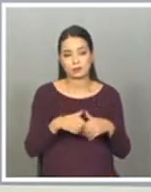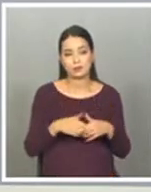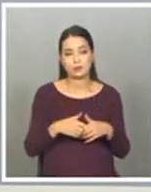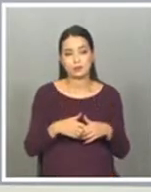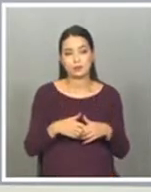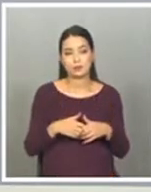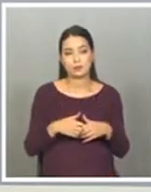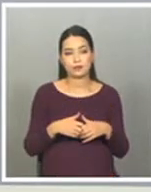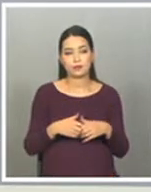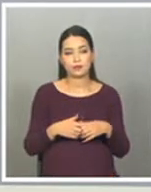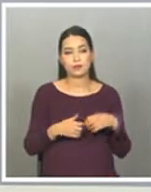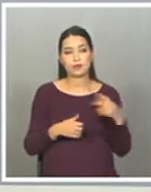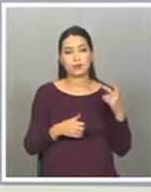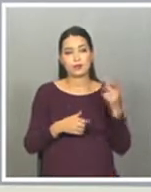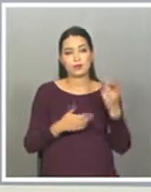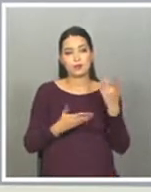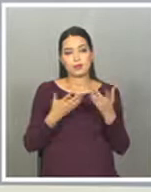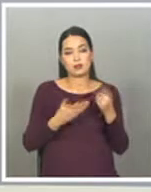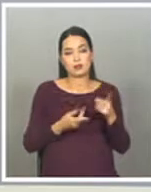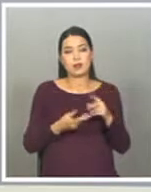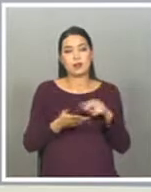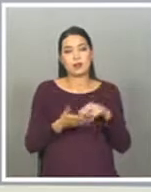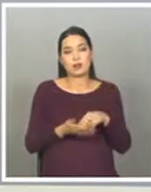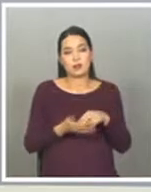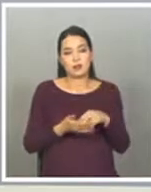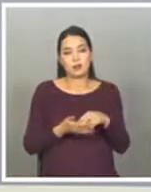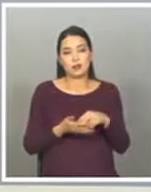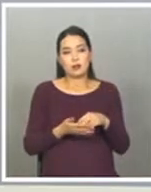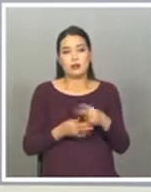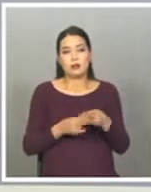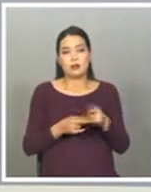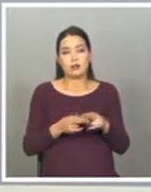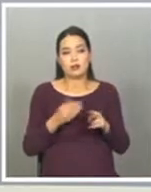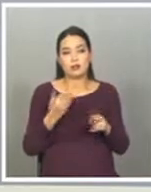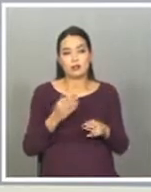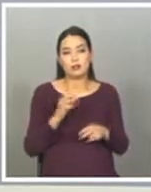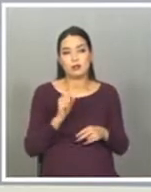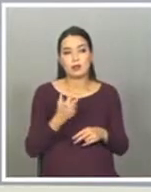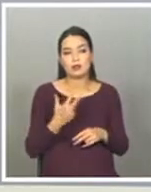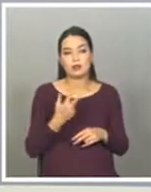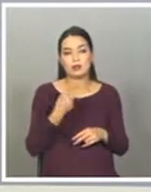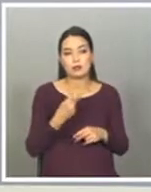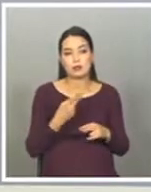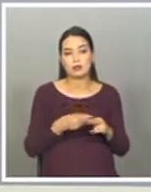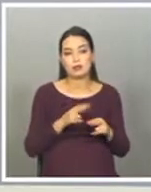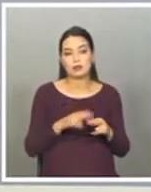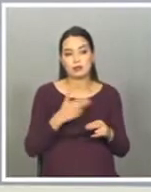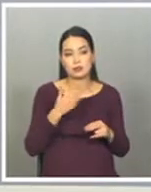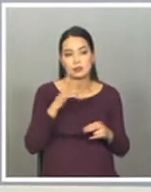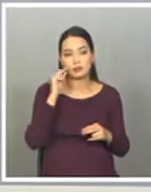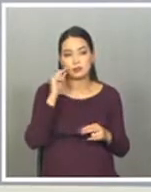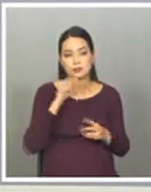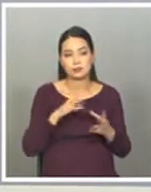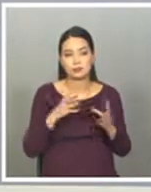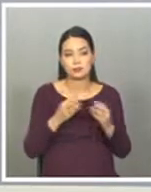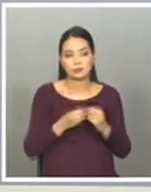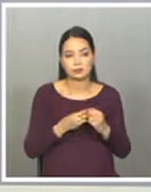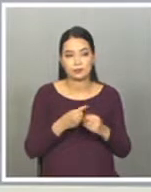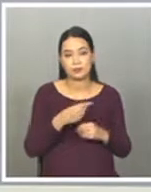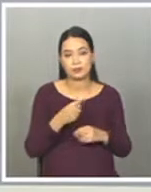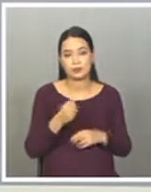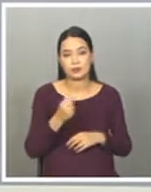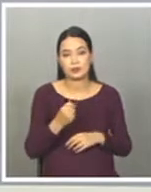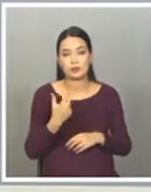екінші жақшада а квадрат, яғни а-ның 3-тен 1 дәрісінің квадраты ол а-ның 3-тен 2 дәрісі, азайтылған а мен